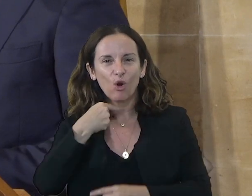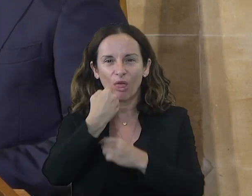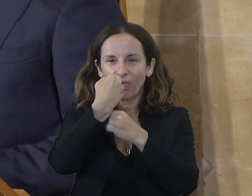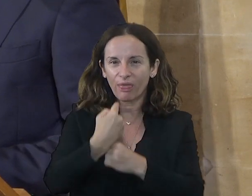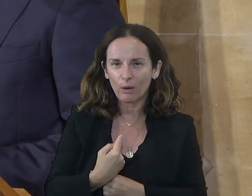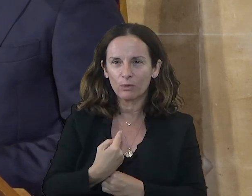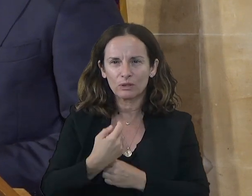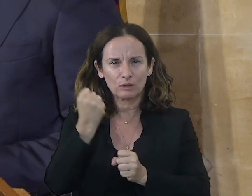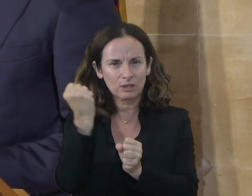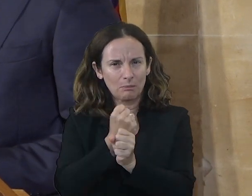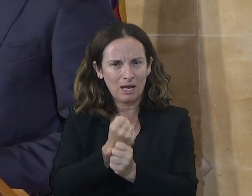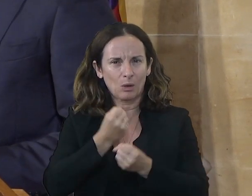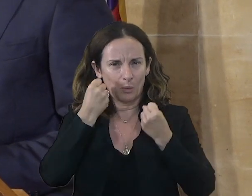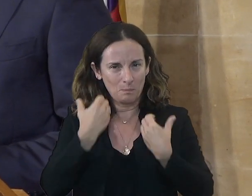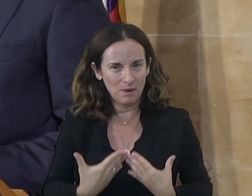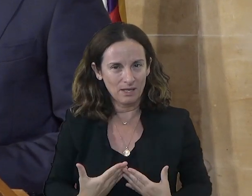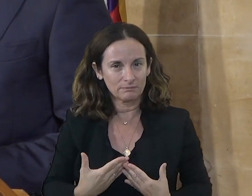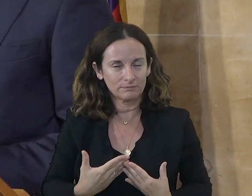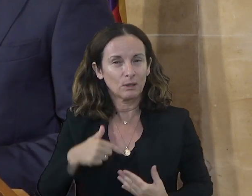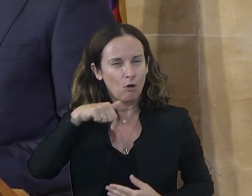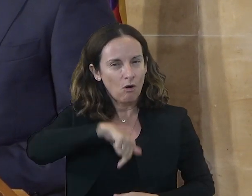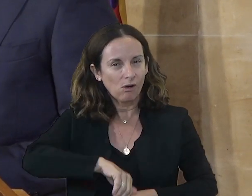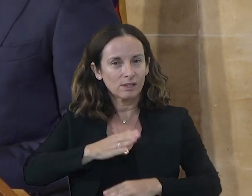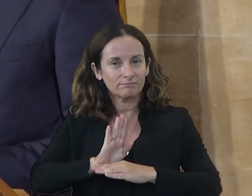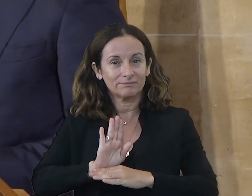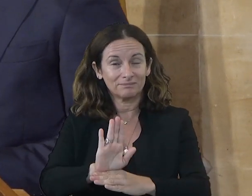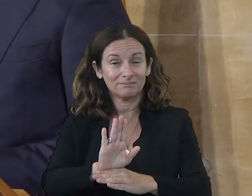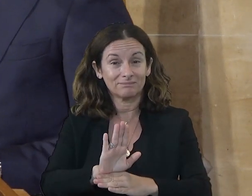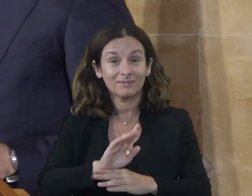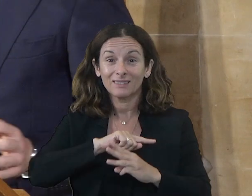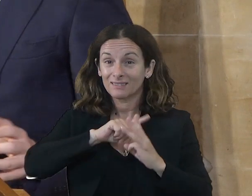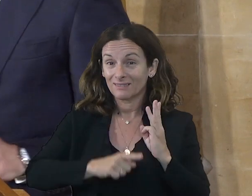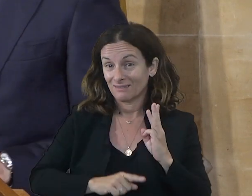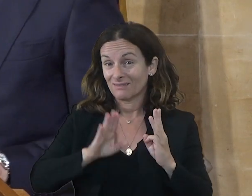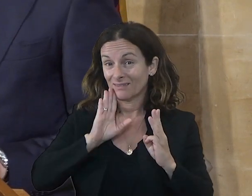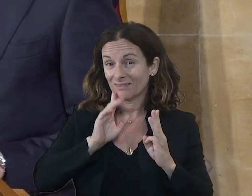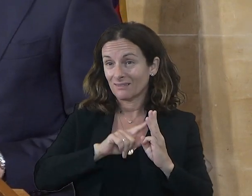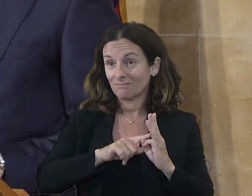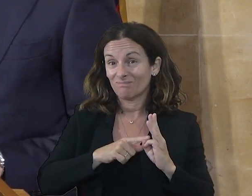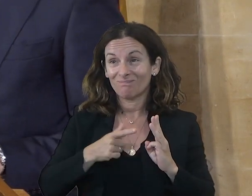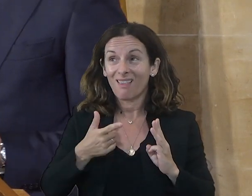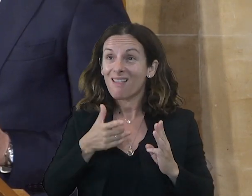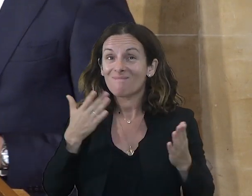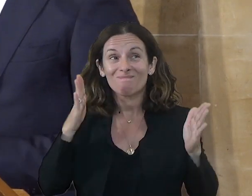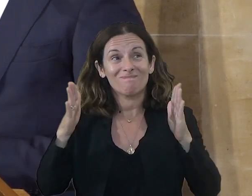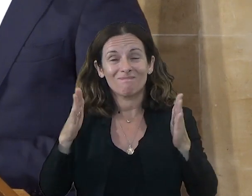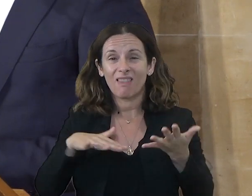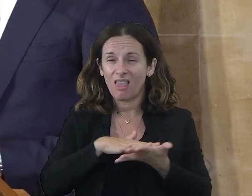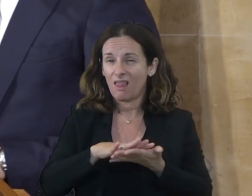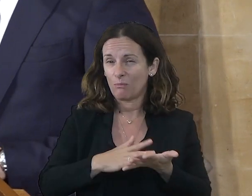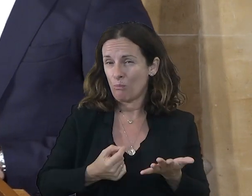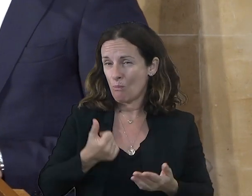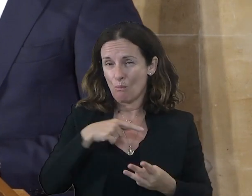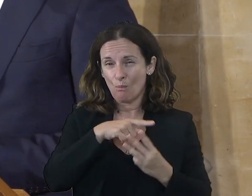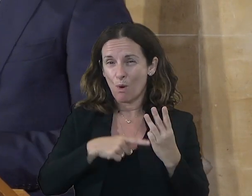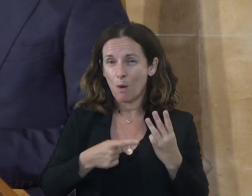del deure, de la rectitud i de la feina ben feta. Són virtuts aquests que, malauradament, aquests darrers